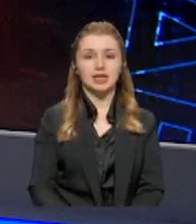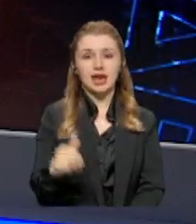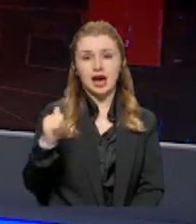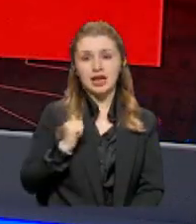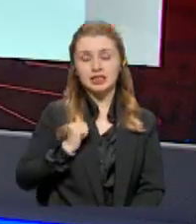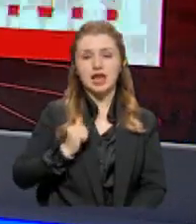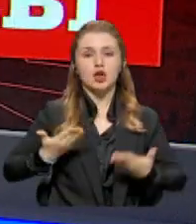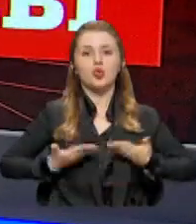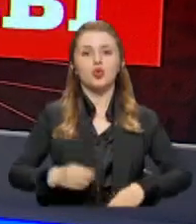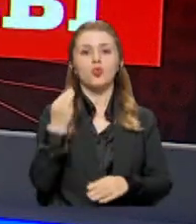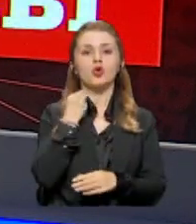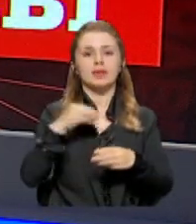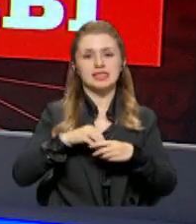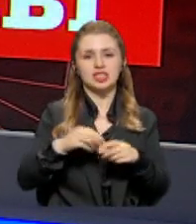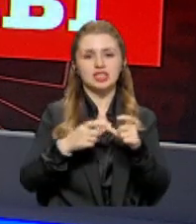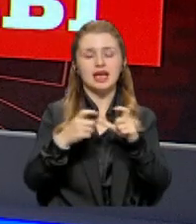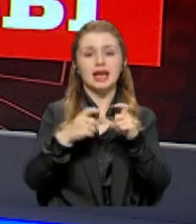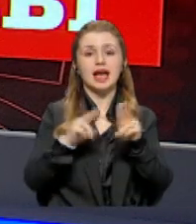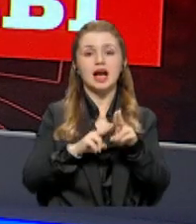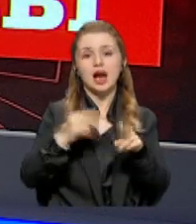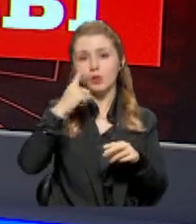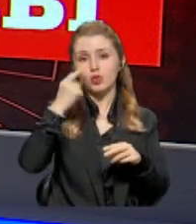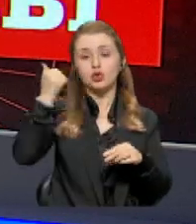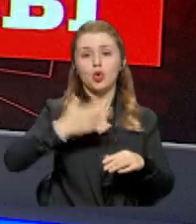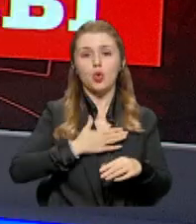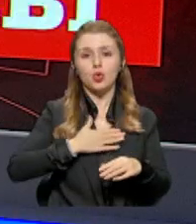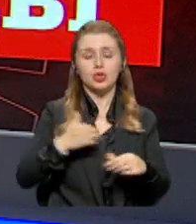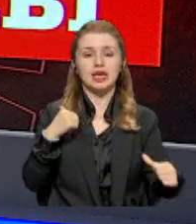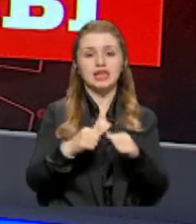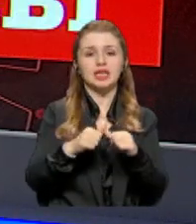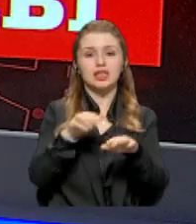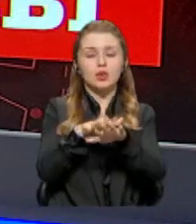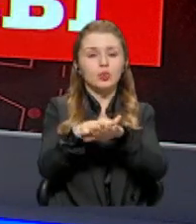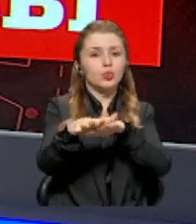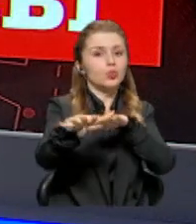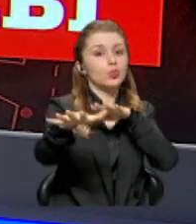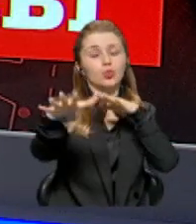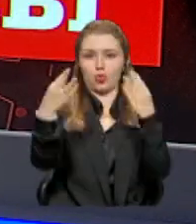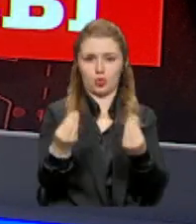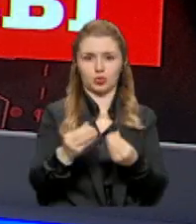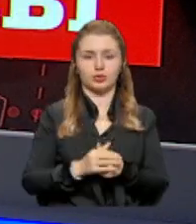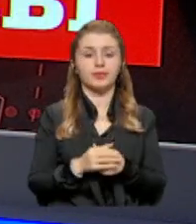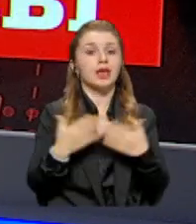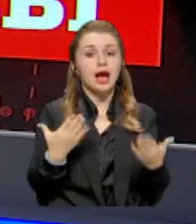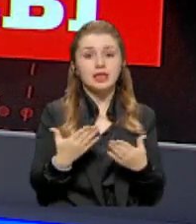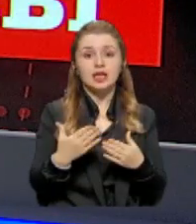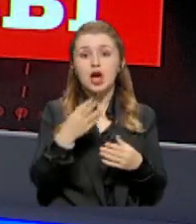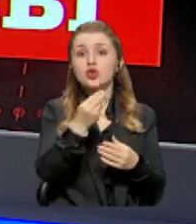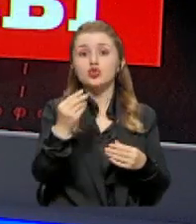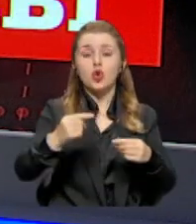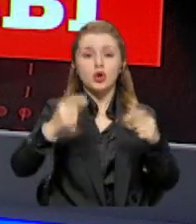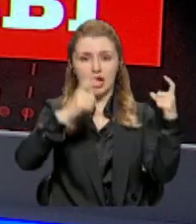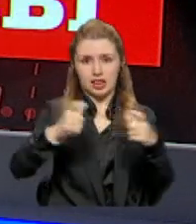Askerlik ve doğum borçlanması için SGK müdürlükleri önünde yine ucu bucağı görünmeyen kuyruklar oluştu. Hatta birçok